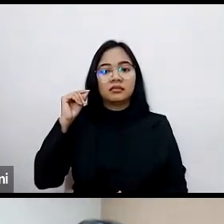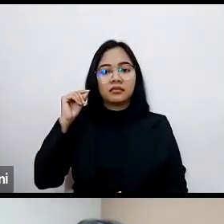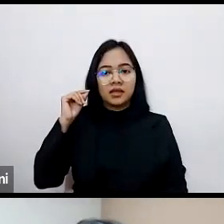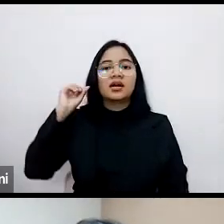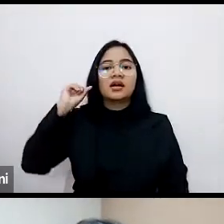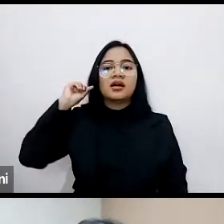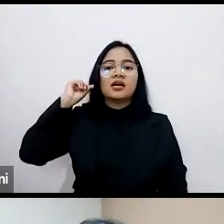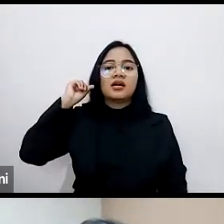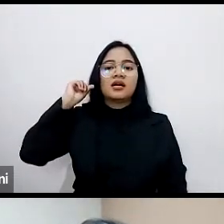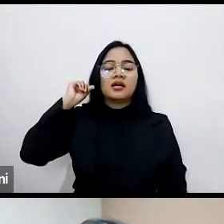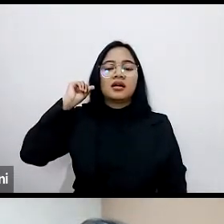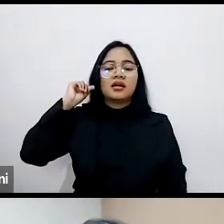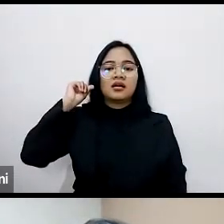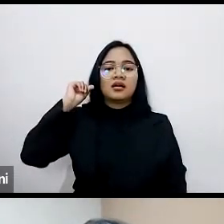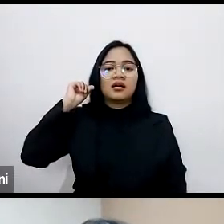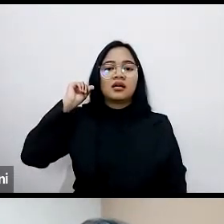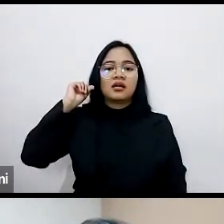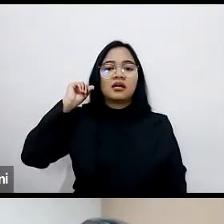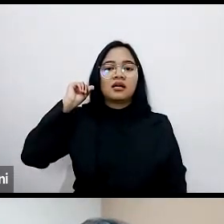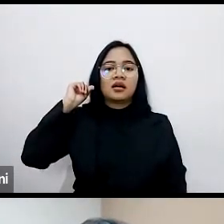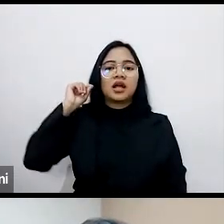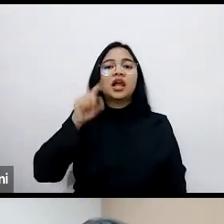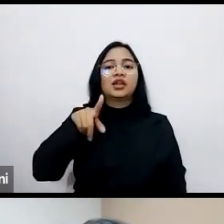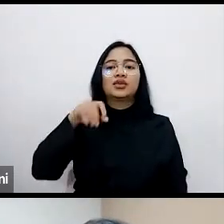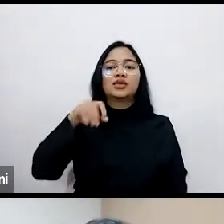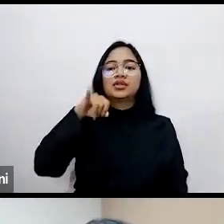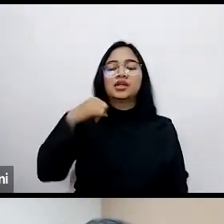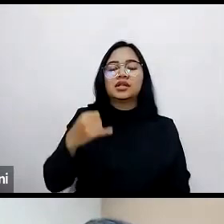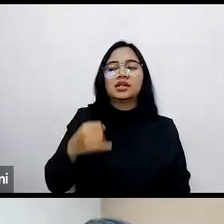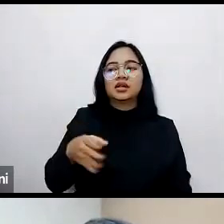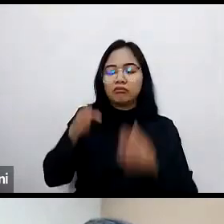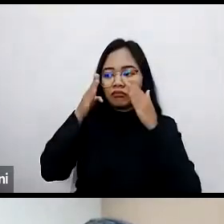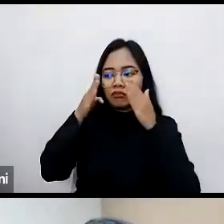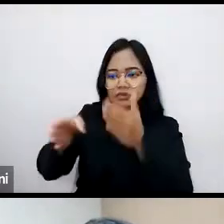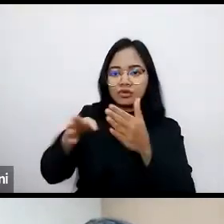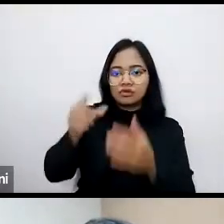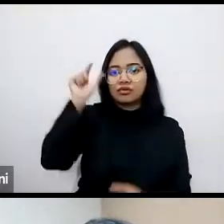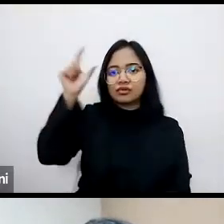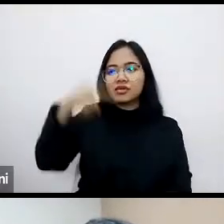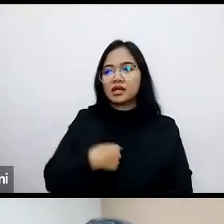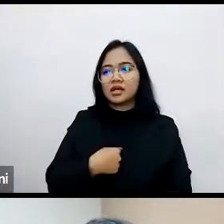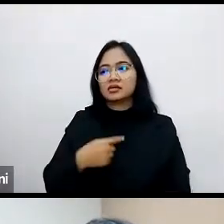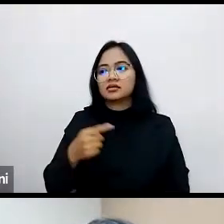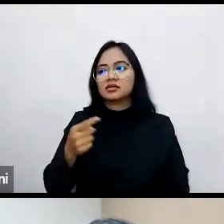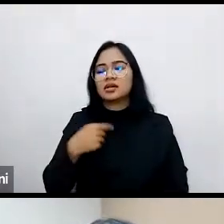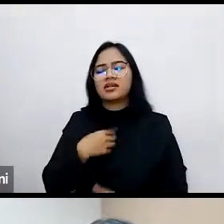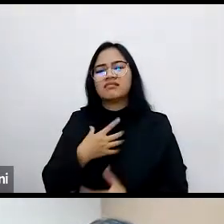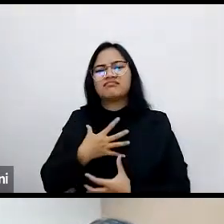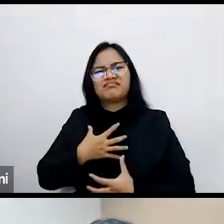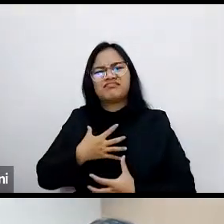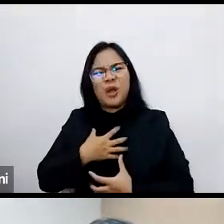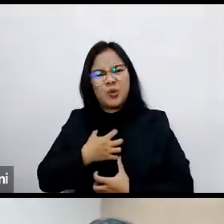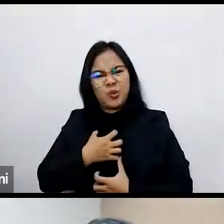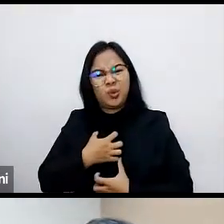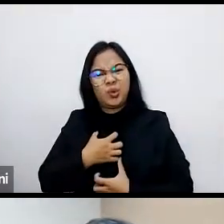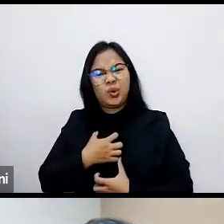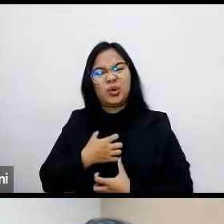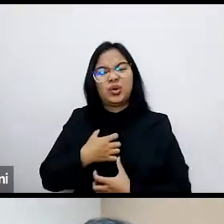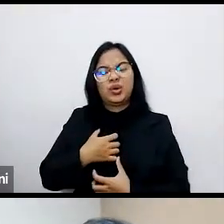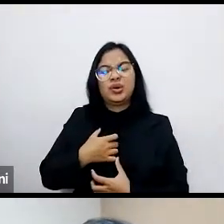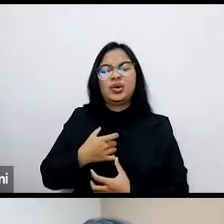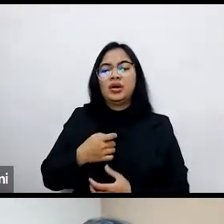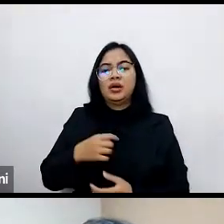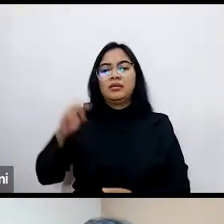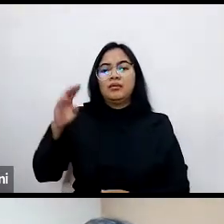Dan jadi itu sesuatu yang menjadi concern buat saya. Saya juga sangat khawatir dengan posisi akademisi perempuan di dalam universitas, tapi saya